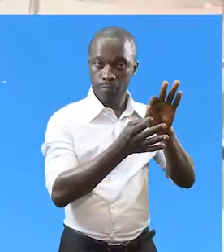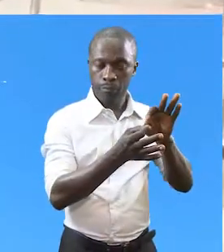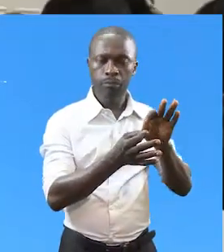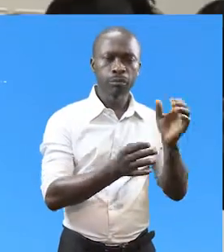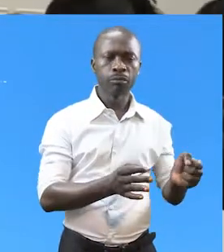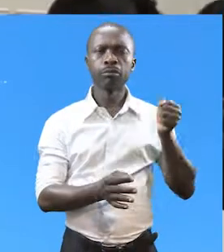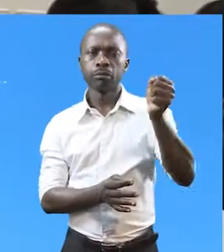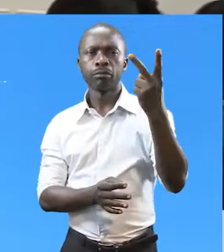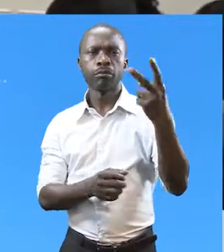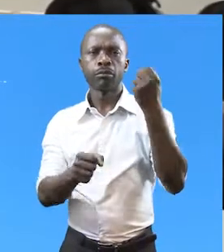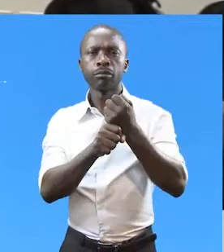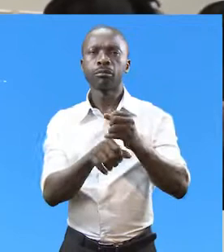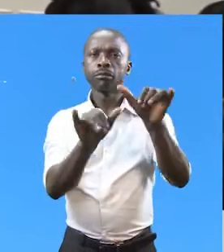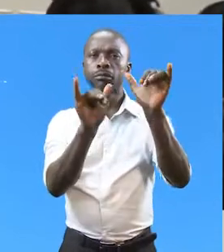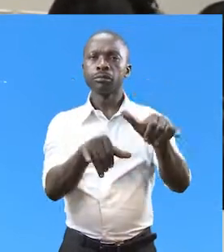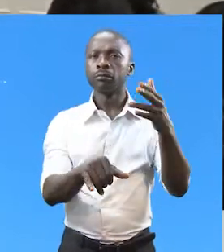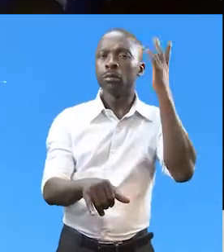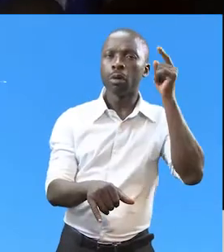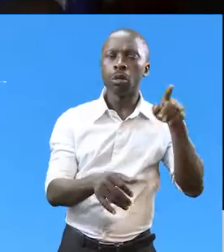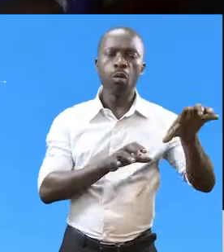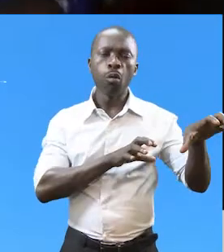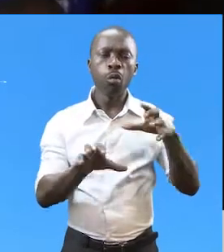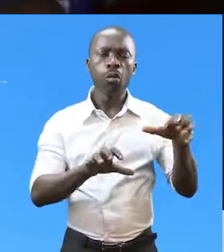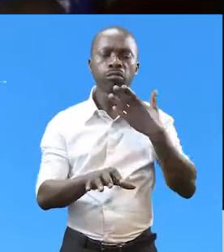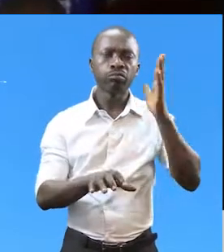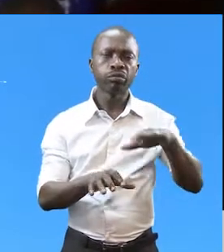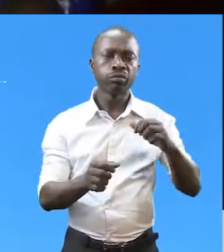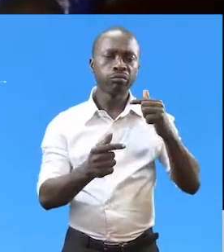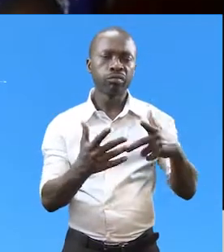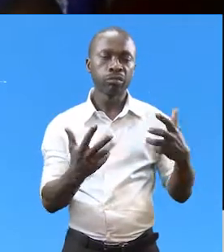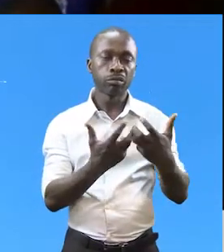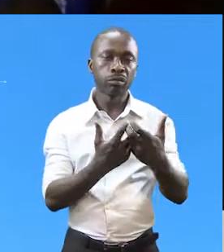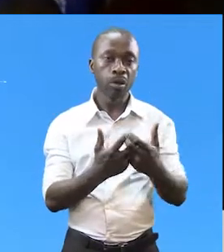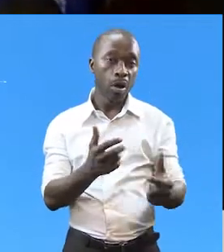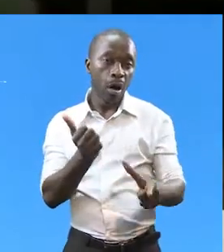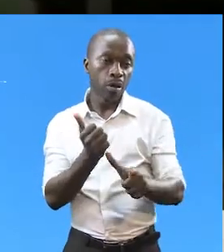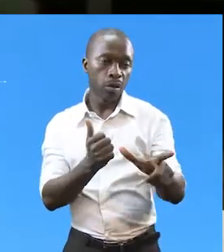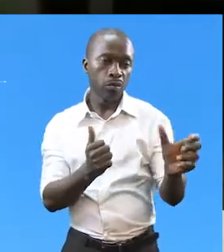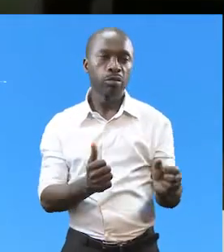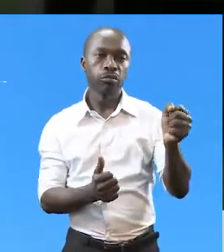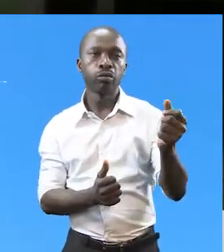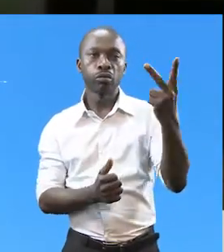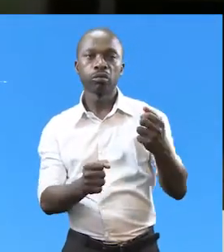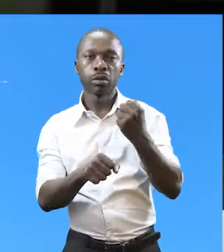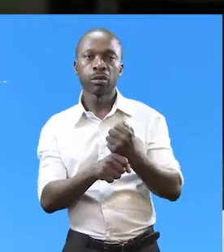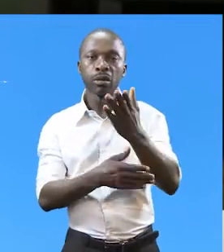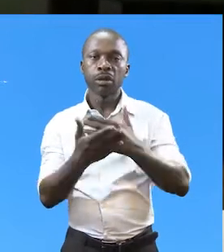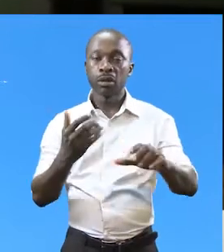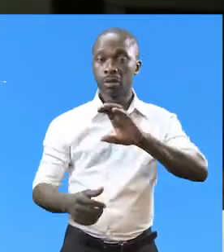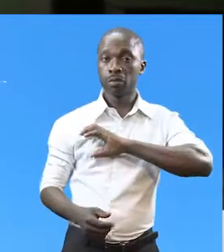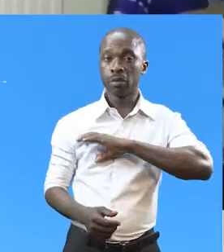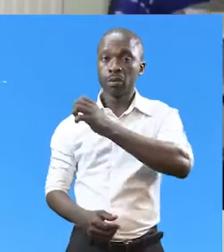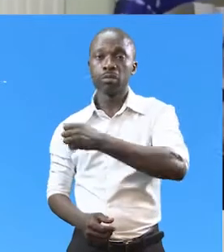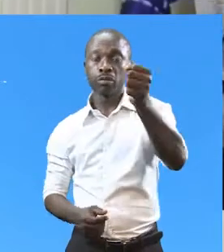à 2 ans de prison ferme et son adjoint à 3 ans ferme. 3 autres policiers ont pris 12 mois d'emprisonnement ferme, tandis que